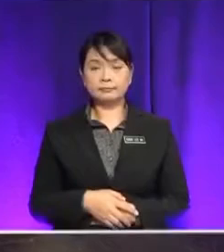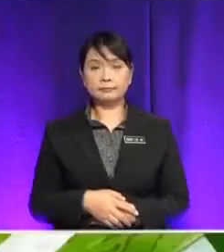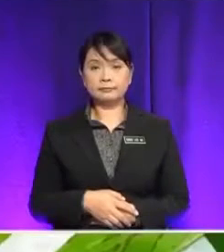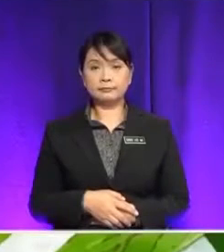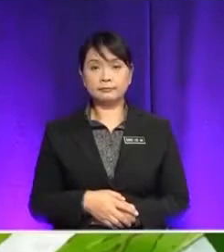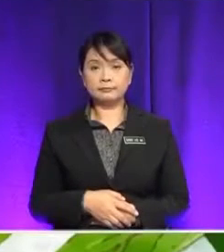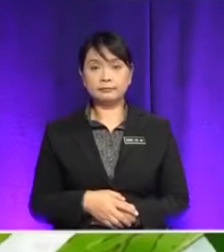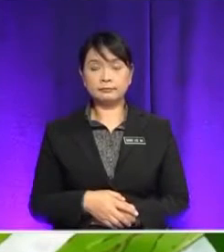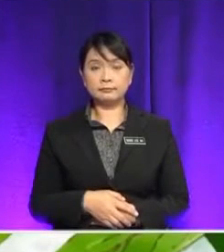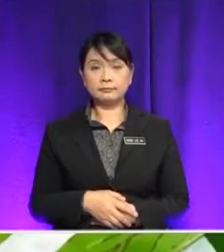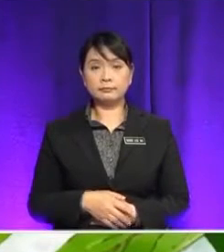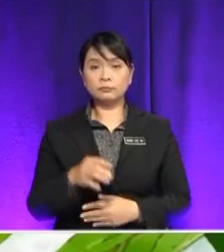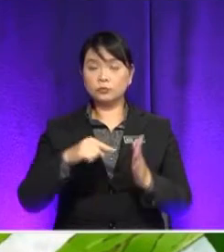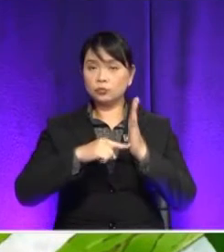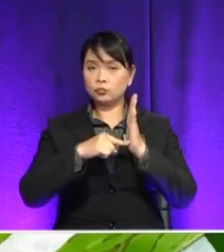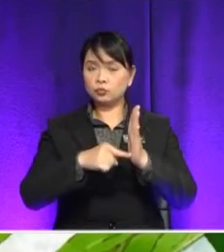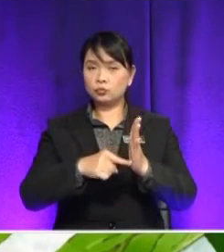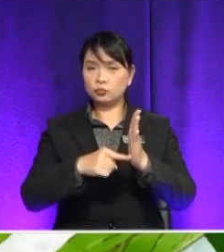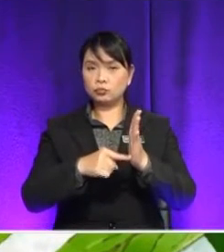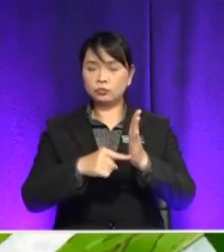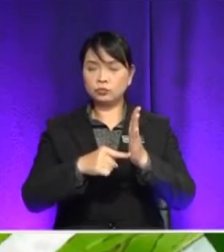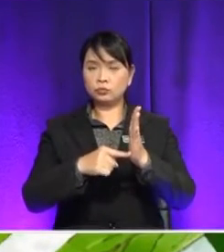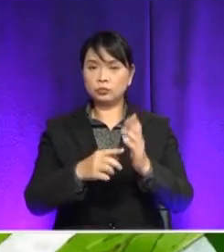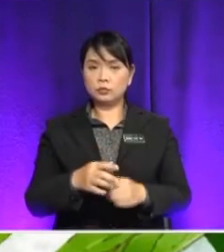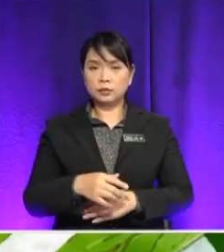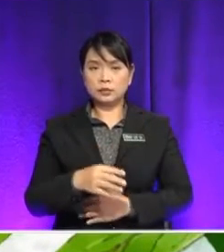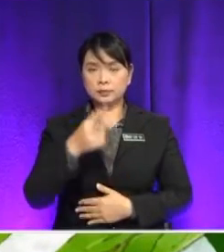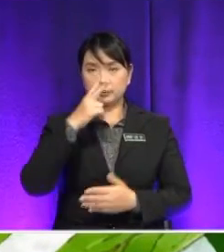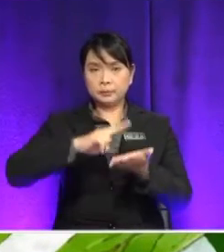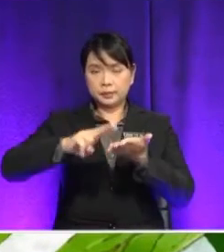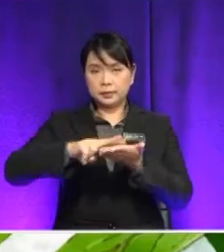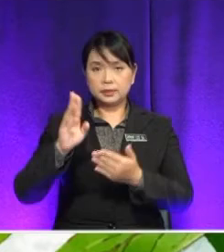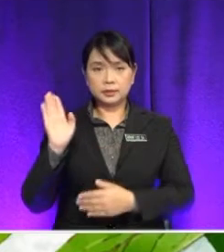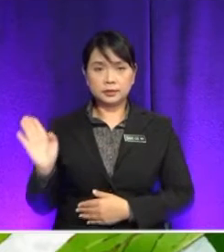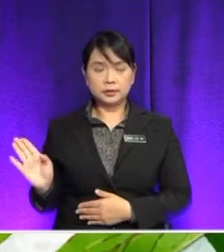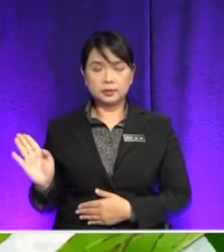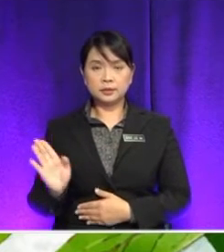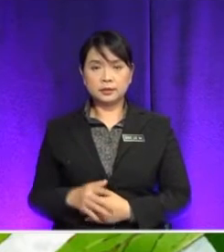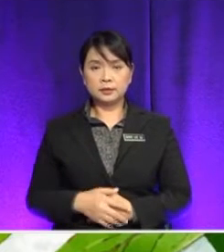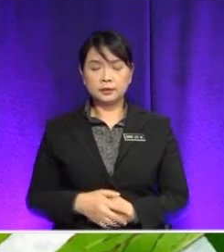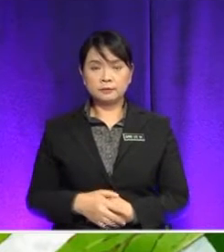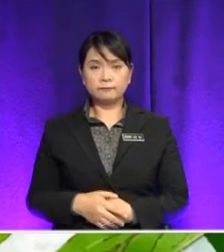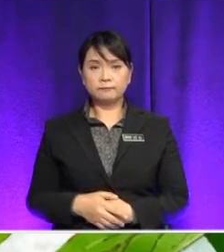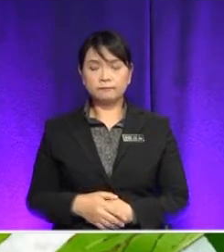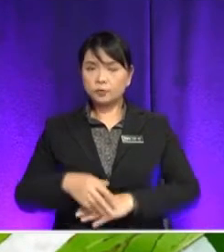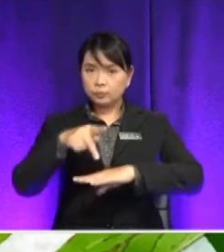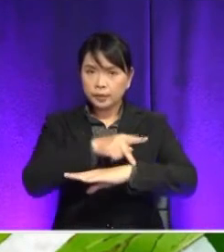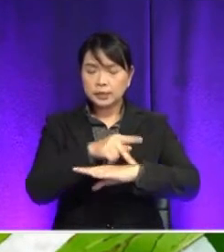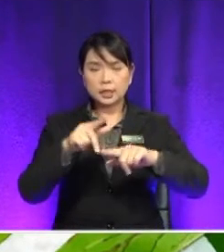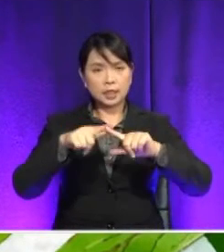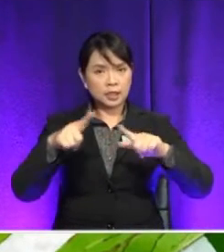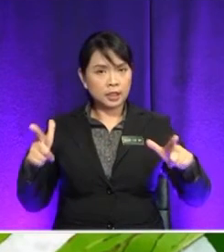Hai raja2 file2 menunjukkan 3 Bandung which are dan ia mempunyai panjang yang berbeza